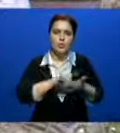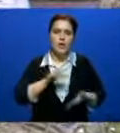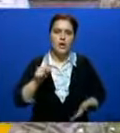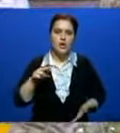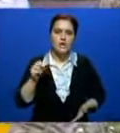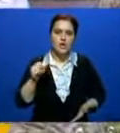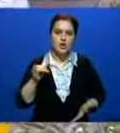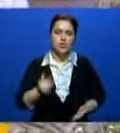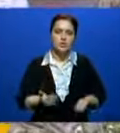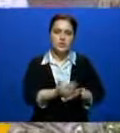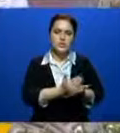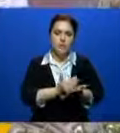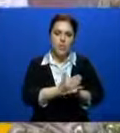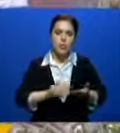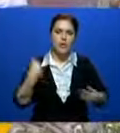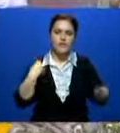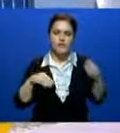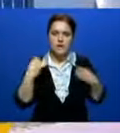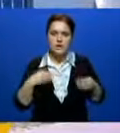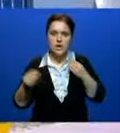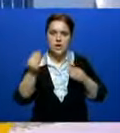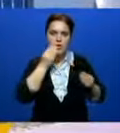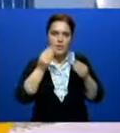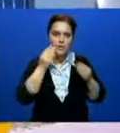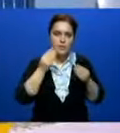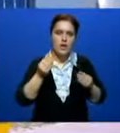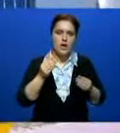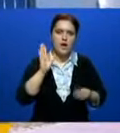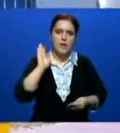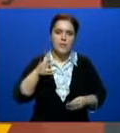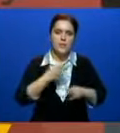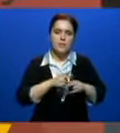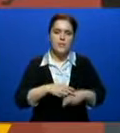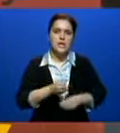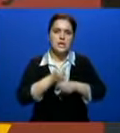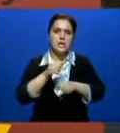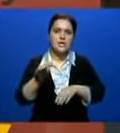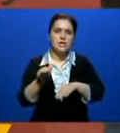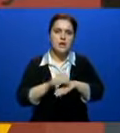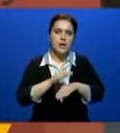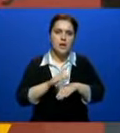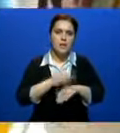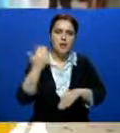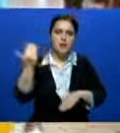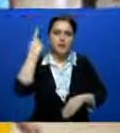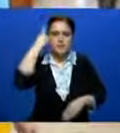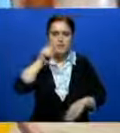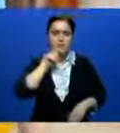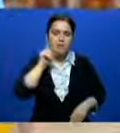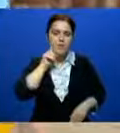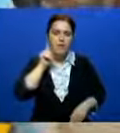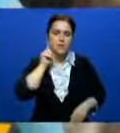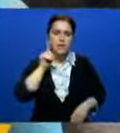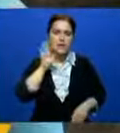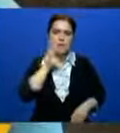Актау проводят сбор вещей, посуды, средств гигиены и продуктов питания. Эстафету добра организовали молодые мамы